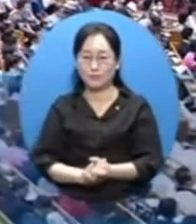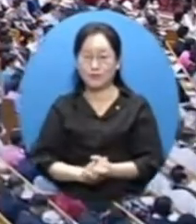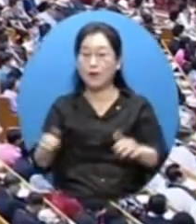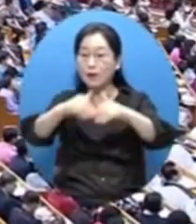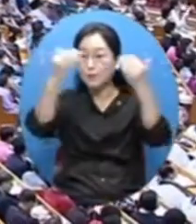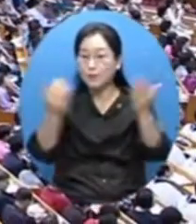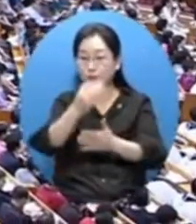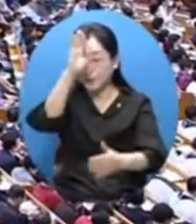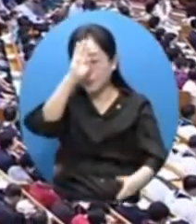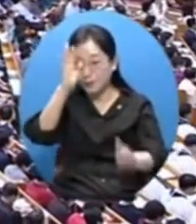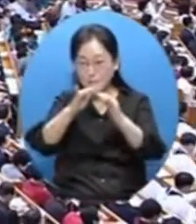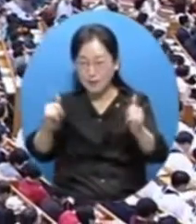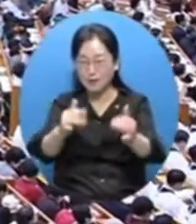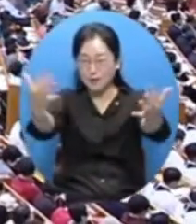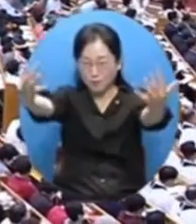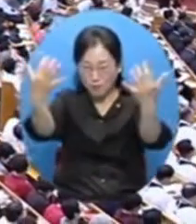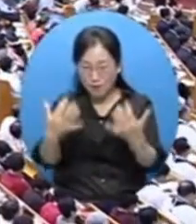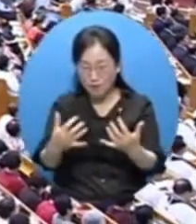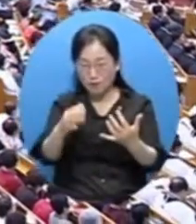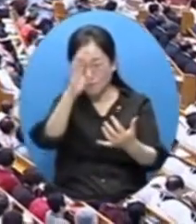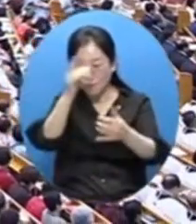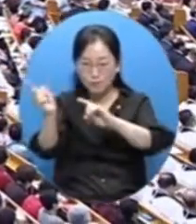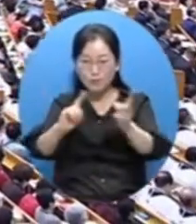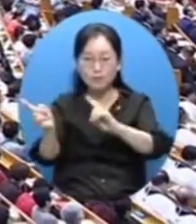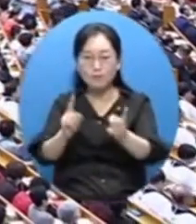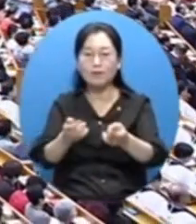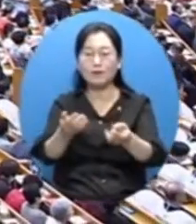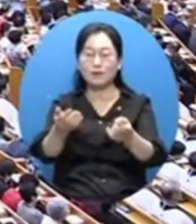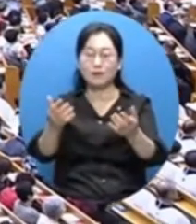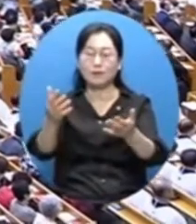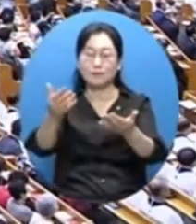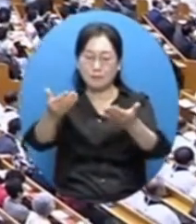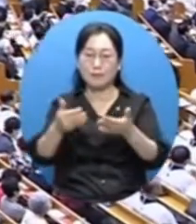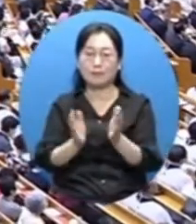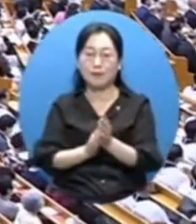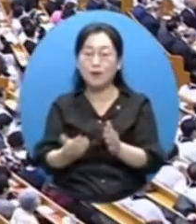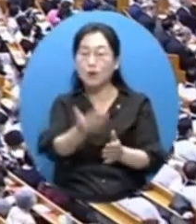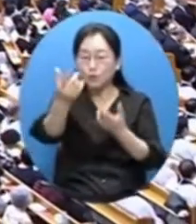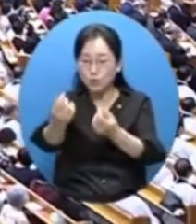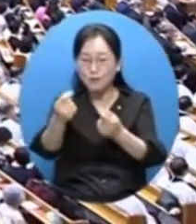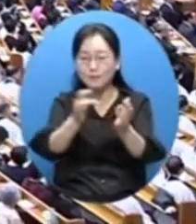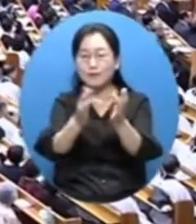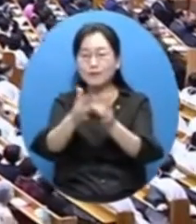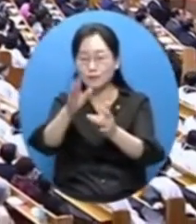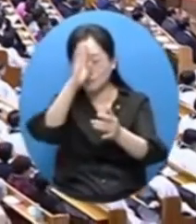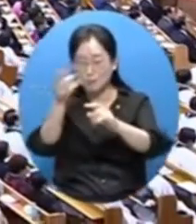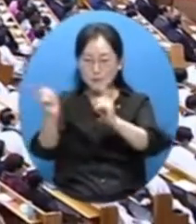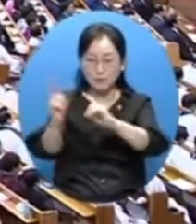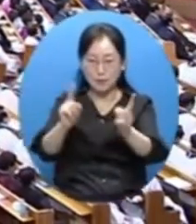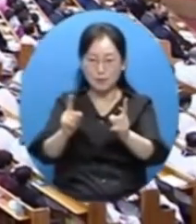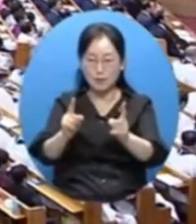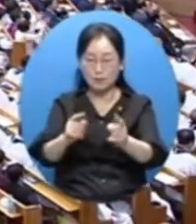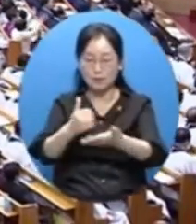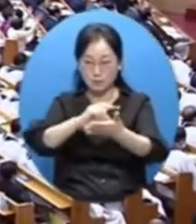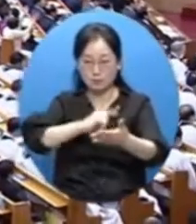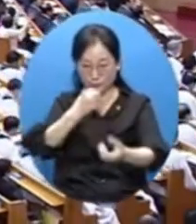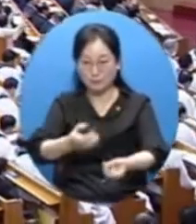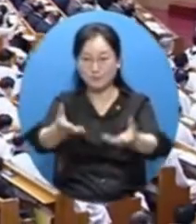모든 병자가 예수님께 나와서 고침을 받았습니다. 오늘 예수님을 만나서 여러분의 모든 병을 다 치유받게 되기를 주님의 이름으로